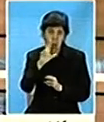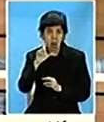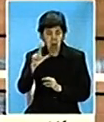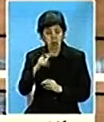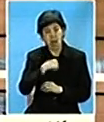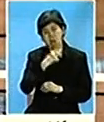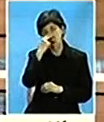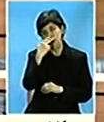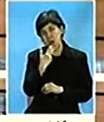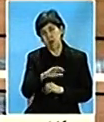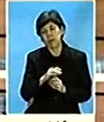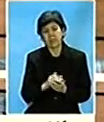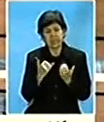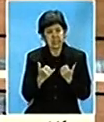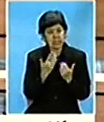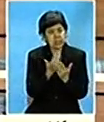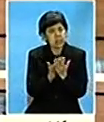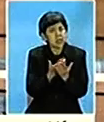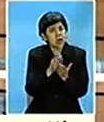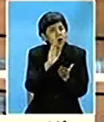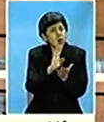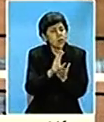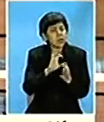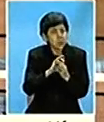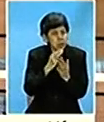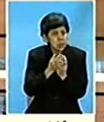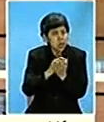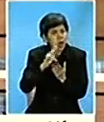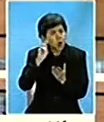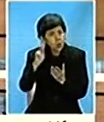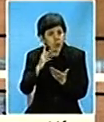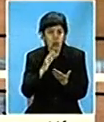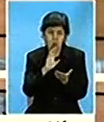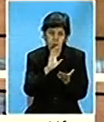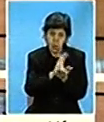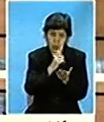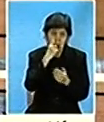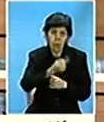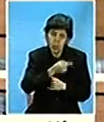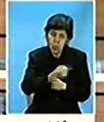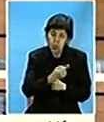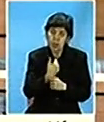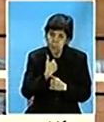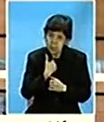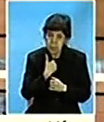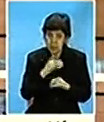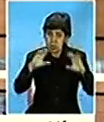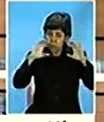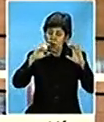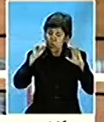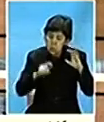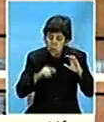และวันนี้เรากำลังจะใช้งบประมาณตัวนี้อีกเงินกู้อีกส่วนหนึ่งแล้วก็มาประจำปีอีกส่วนหนึ่ง ็ต้องฝากว่ารัฐบาล